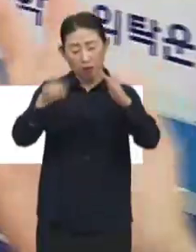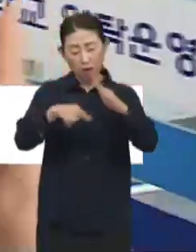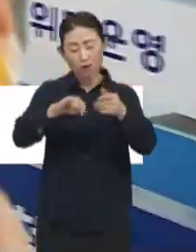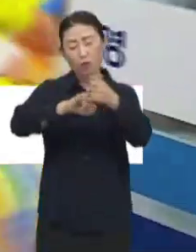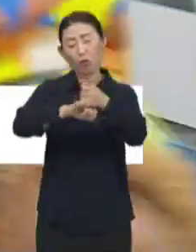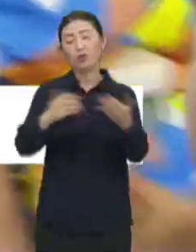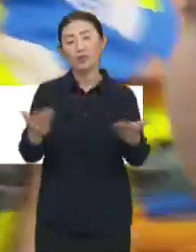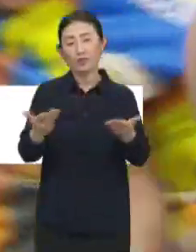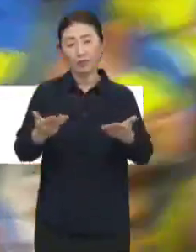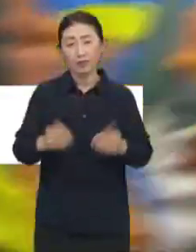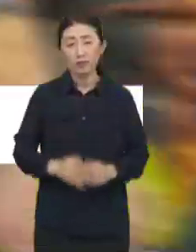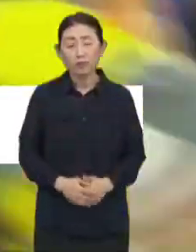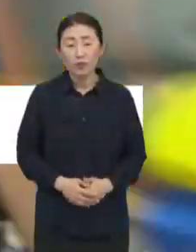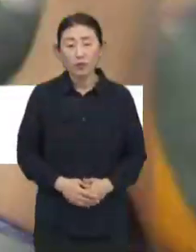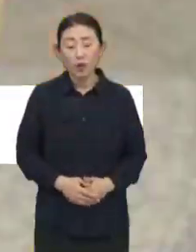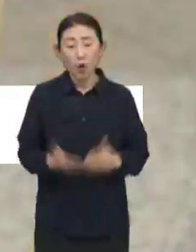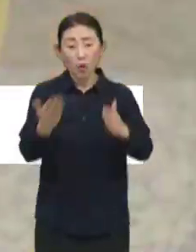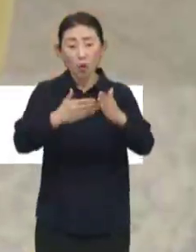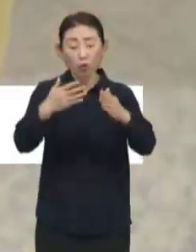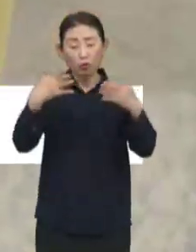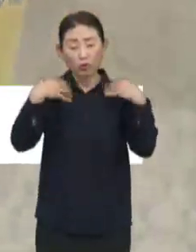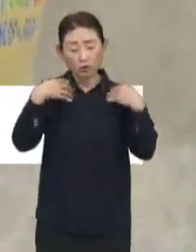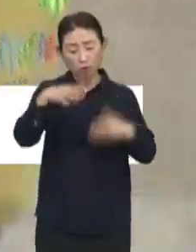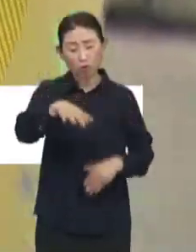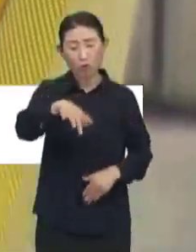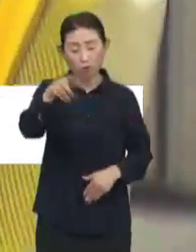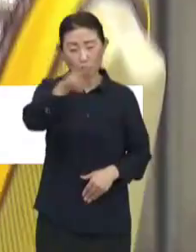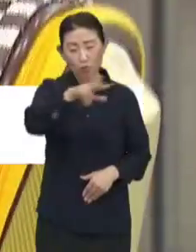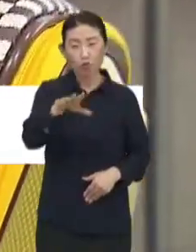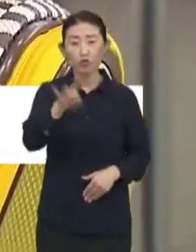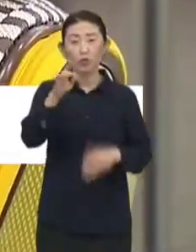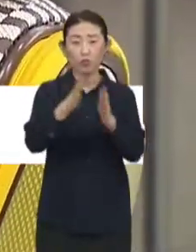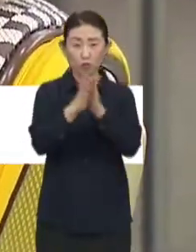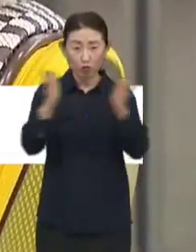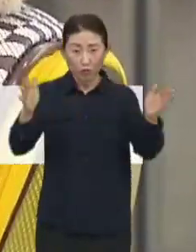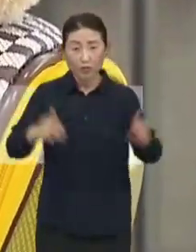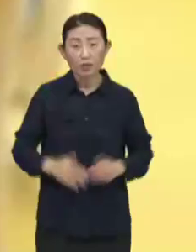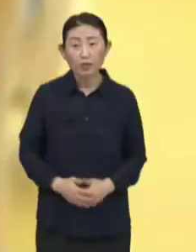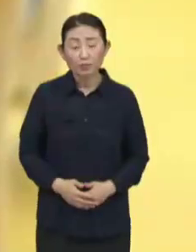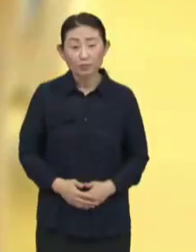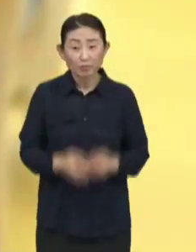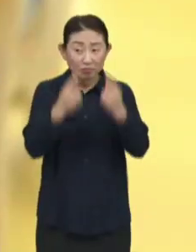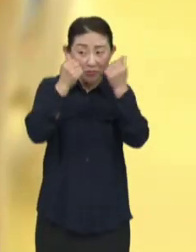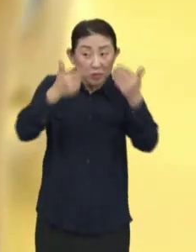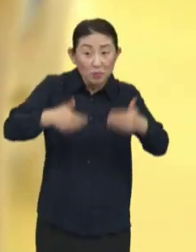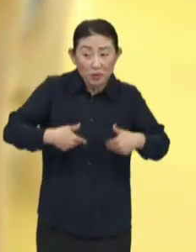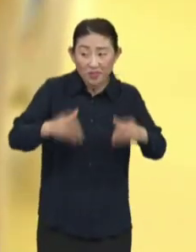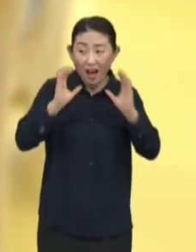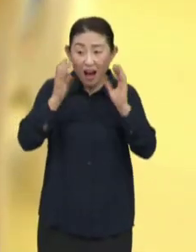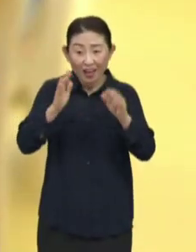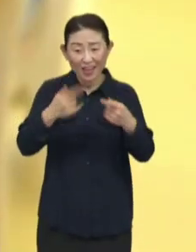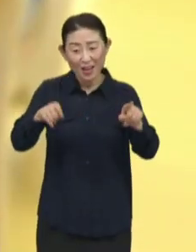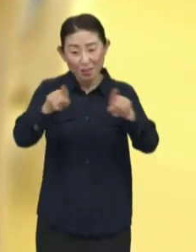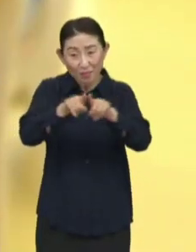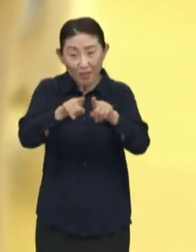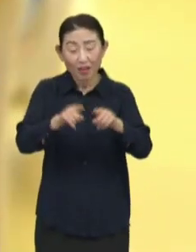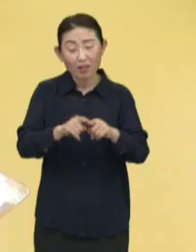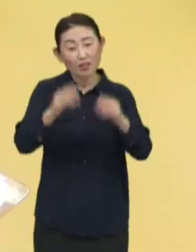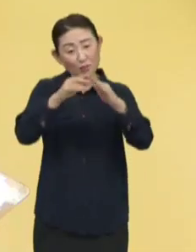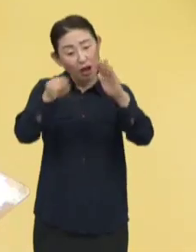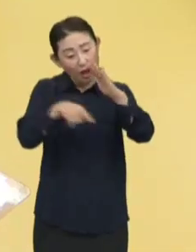의무화하는 겁니다. 공공부문 최초의 주 4일 출근제를 도입하는 건데 눈치 보지 않고 아이를 돌볼 수 있는